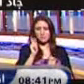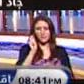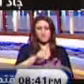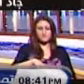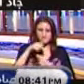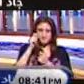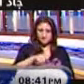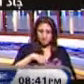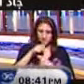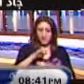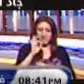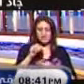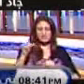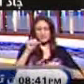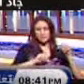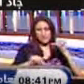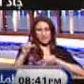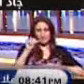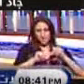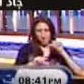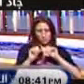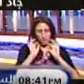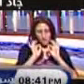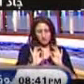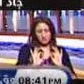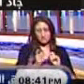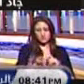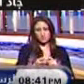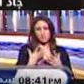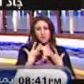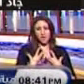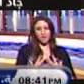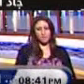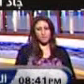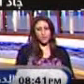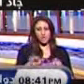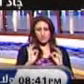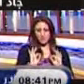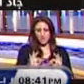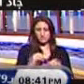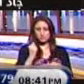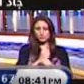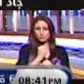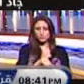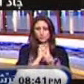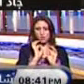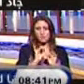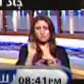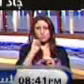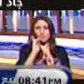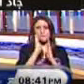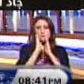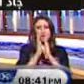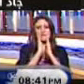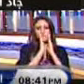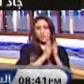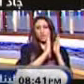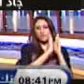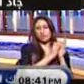يلاقي سرر وكناوي، من البسيط محتاج أن يبقى فيه أمان ويبقى فيه وظيفة له. ففي قضايا ملحة